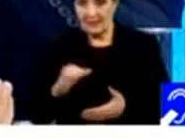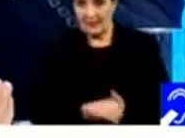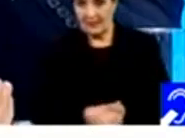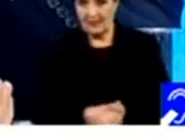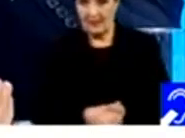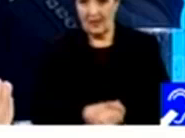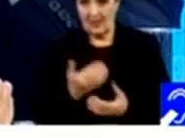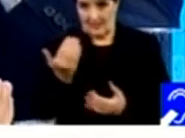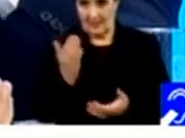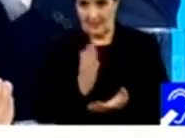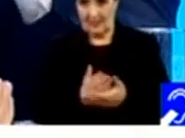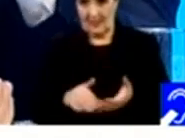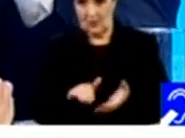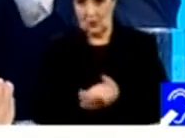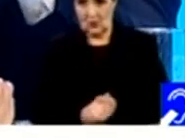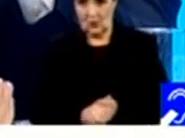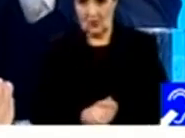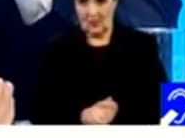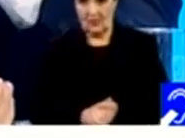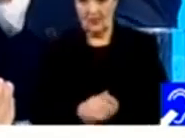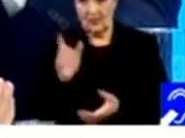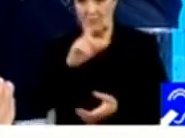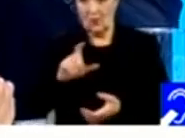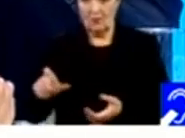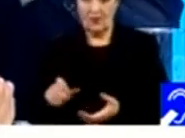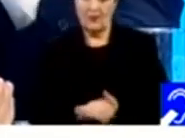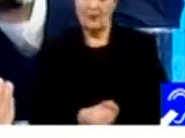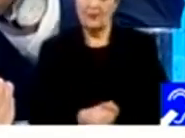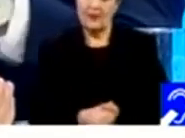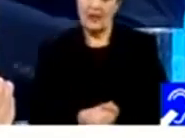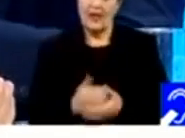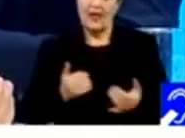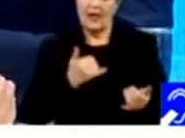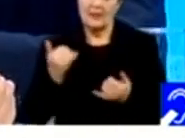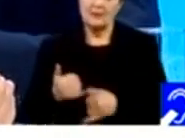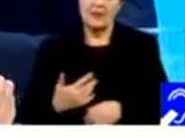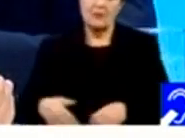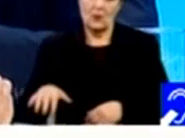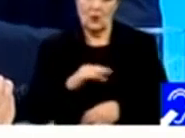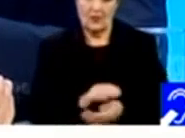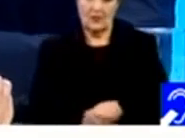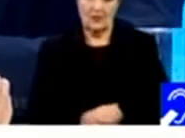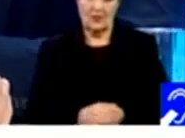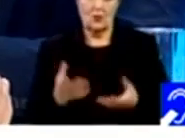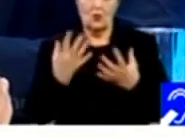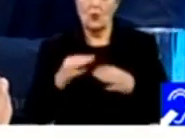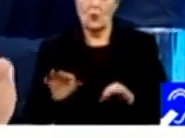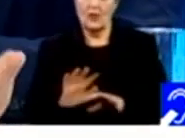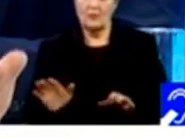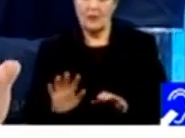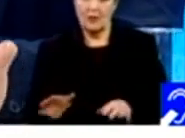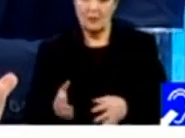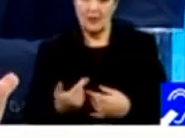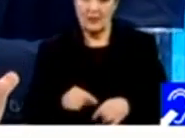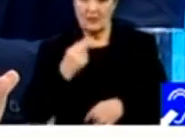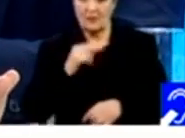sunteți unionist? Din respect față de acești oameni, domnule Munteanu, din respect față de acești oameni, nu o să mai permit acestui individ să se